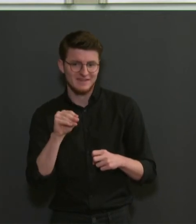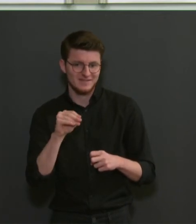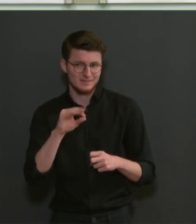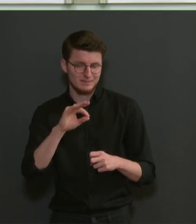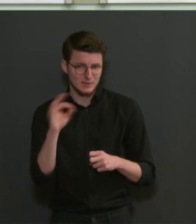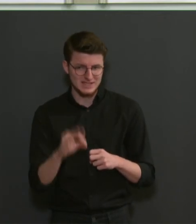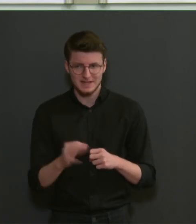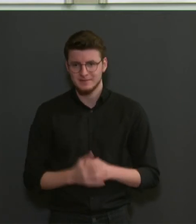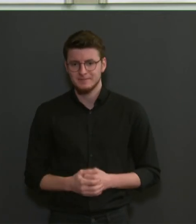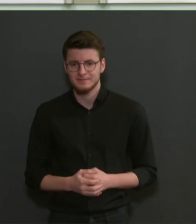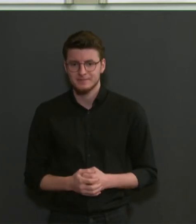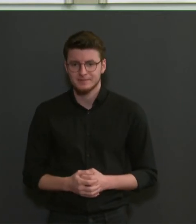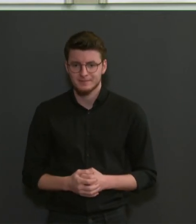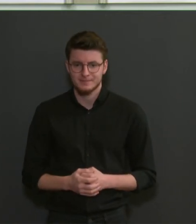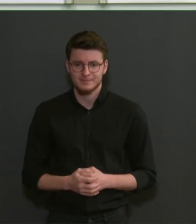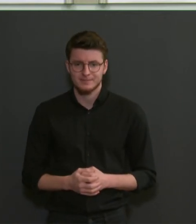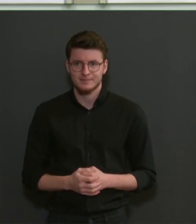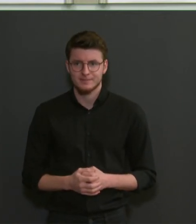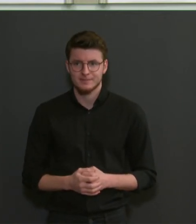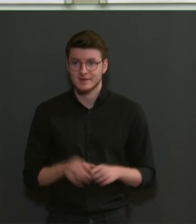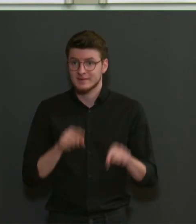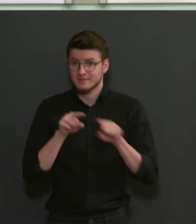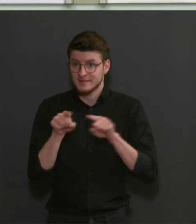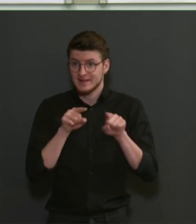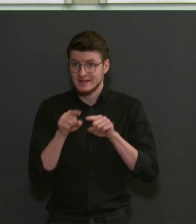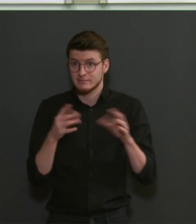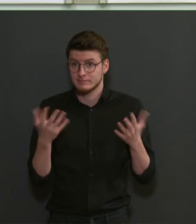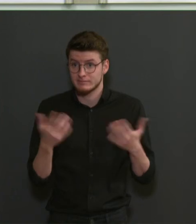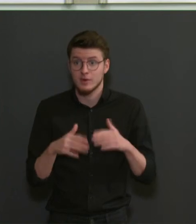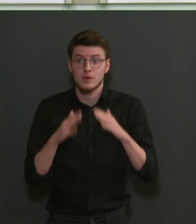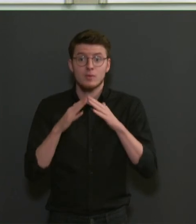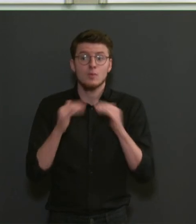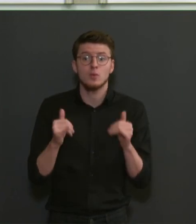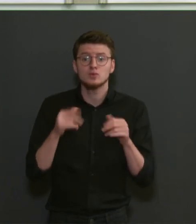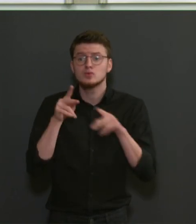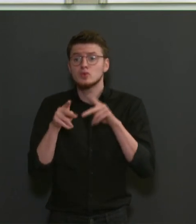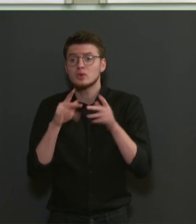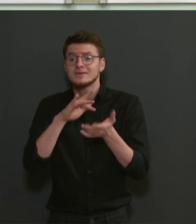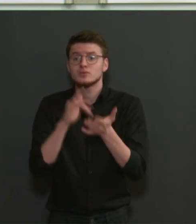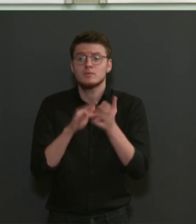Het aantal COVID-vrije woonzorgcentra neemt dus nog steeds af.